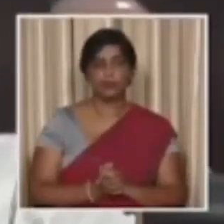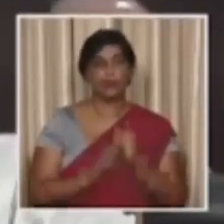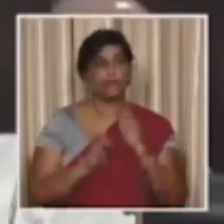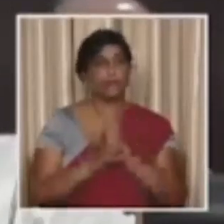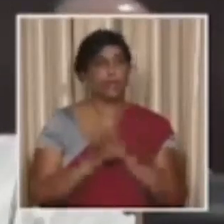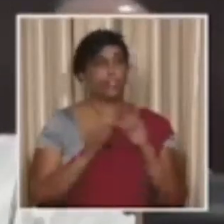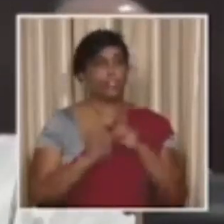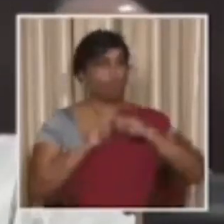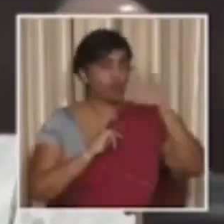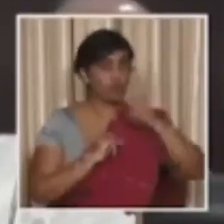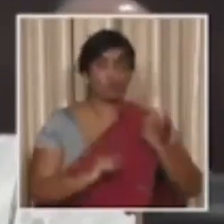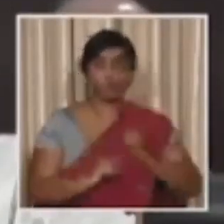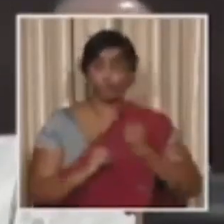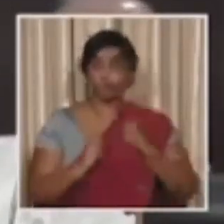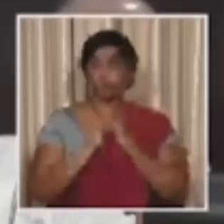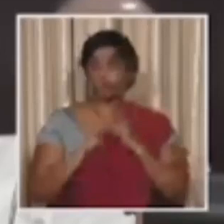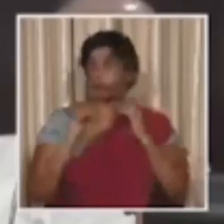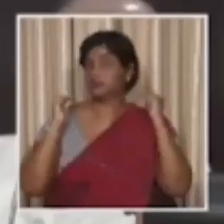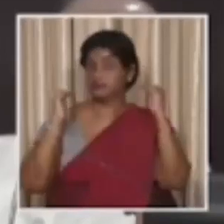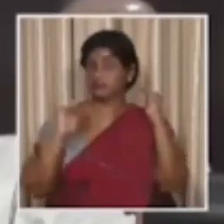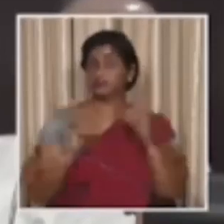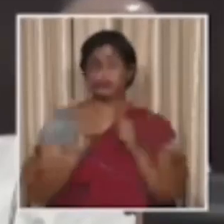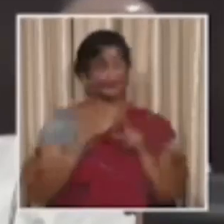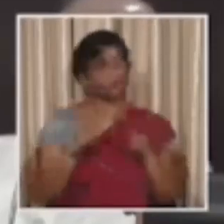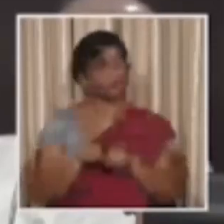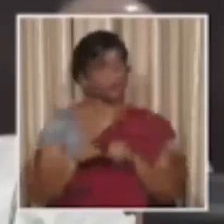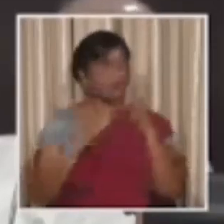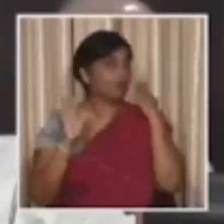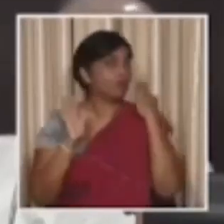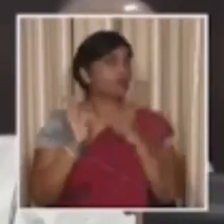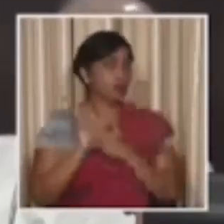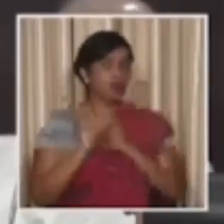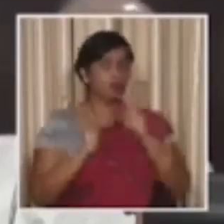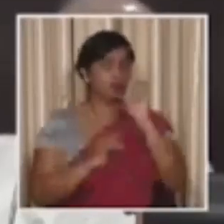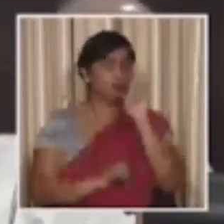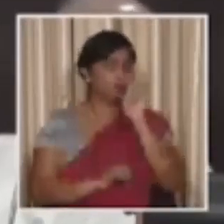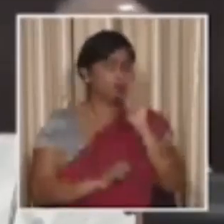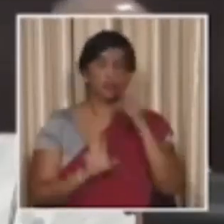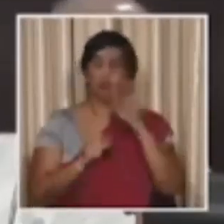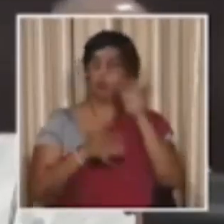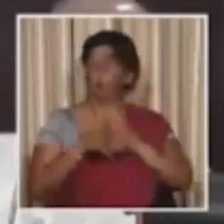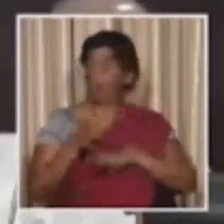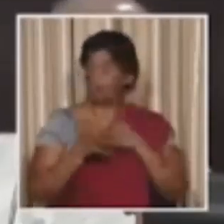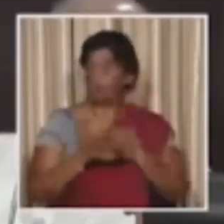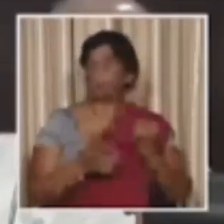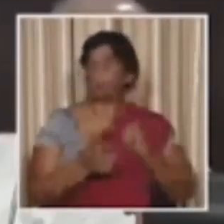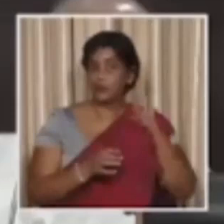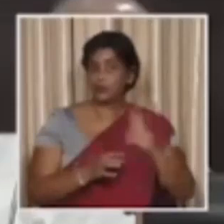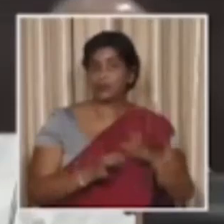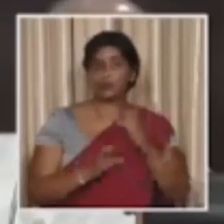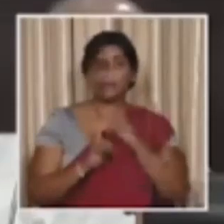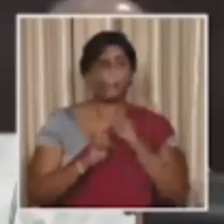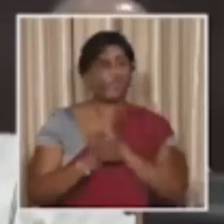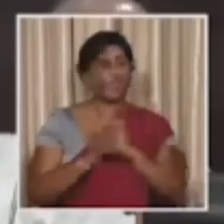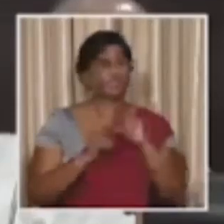පස්තාත් උපාධි අවස්ථා වෛද්‍යවරුන්ගේ වෘත්තීය භාවය වැඩි දියුණු කිරීමේ අරමුණින් 2023 ආයවැය මගින් වෛද්‍යවරුන් සඳහා